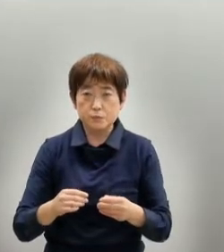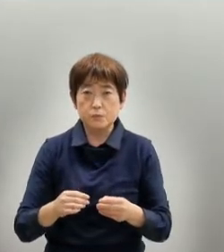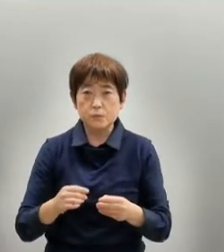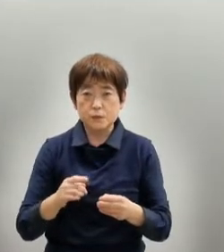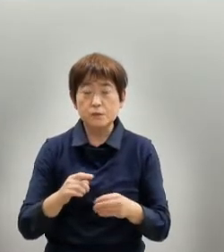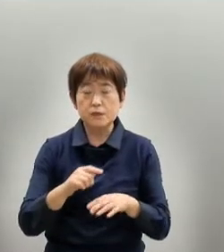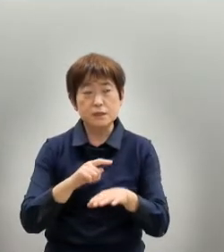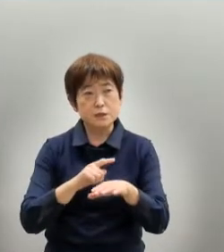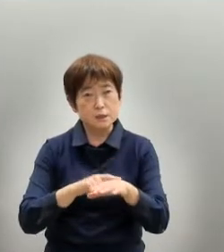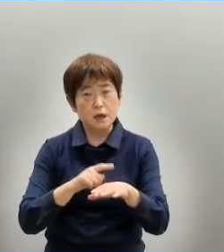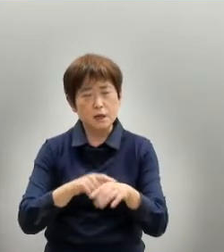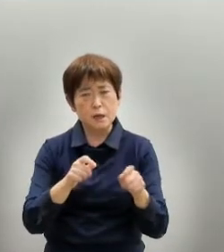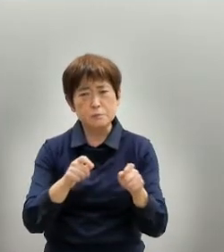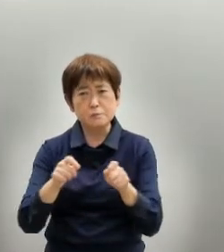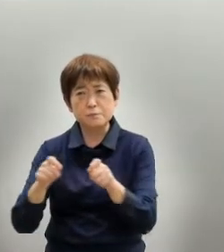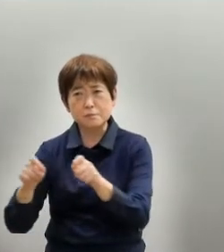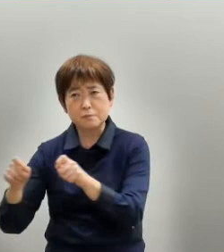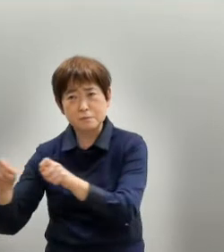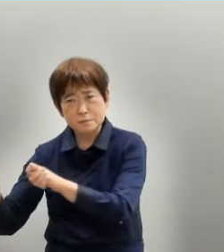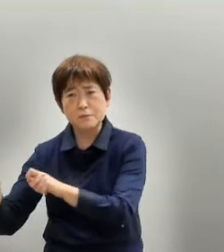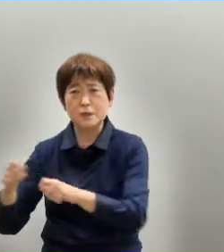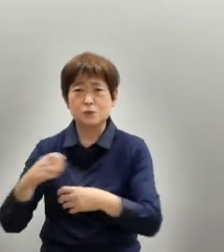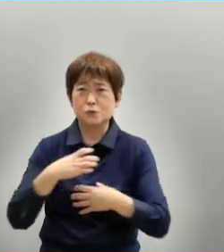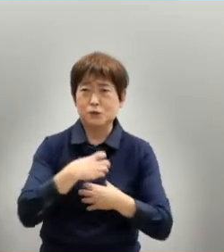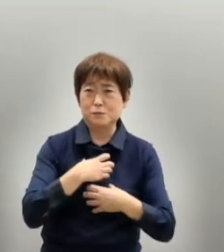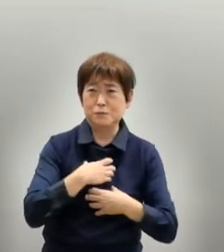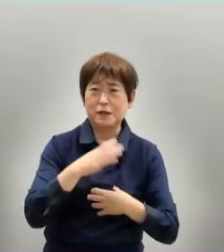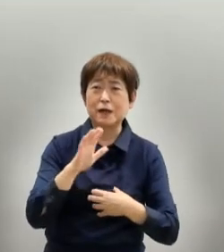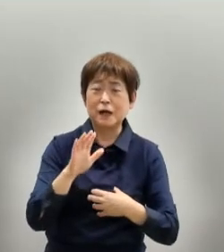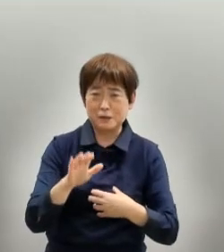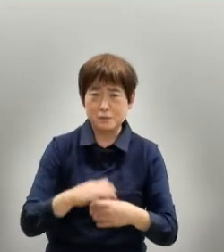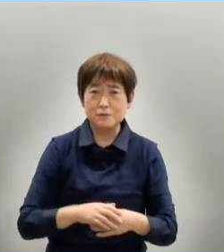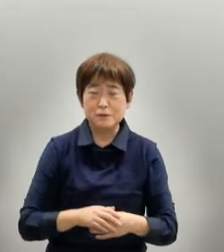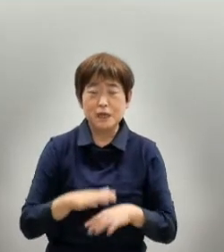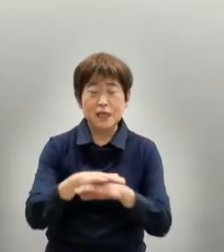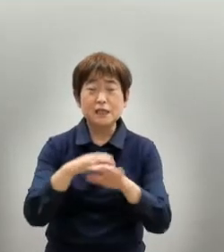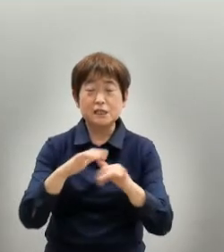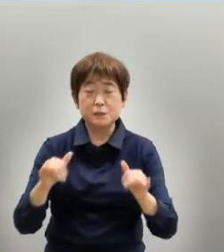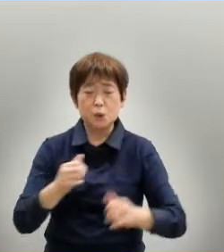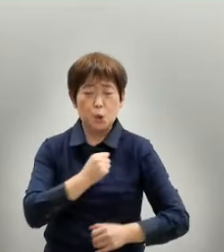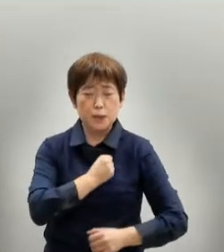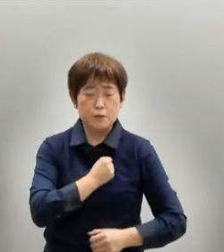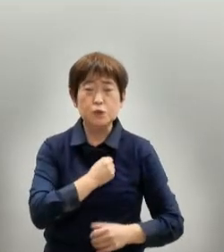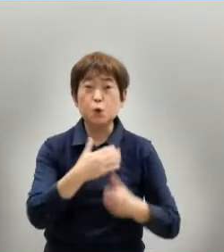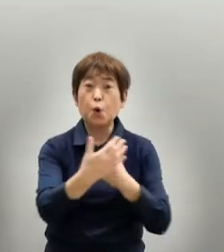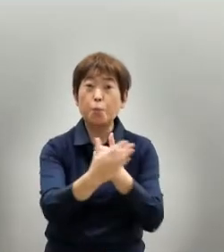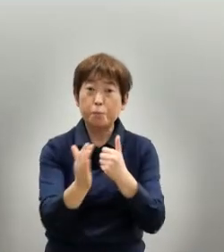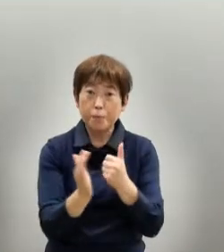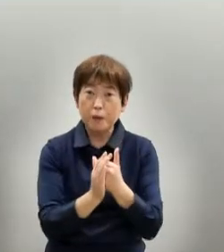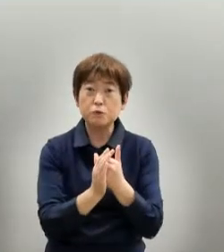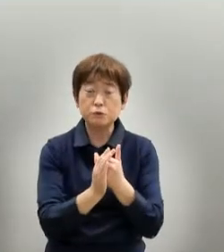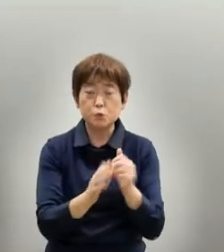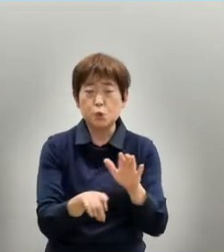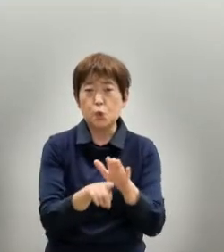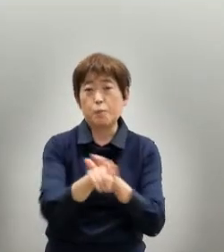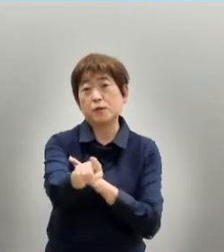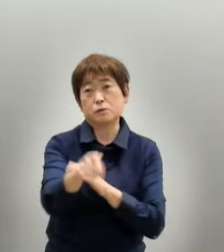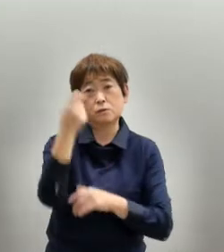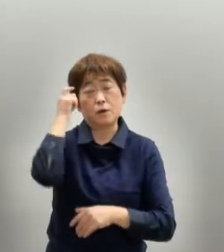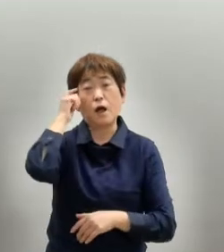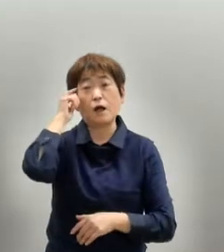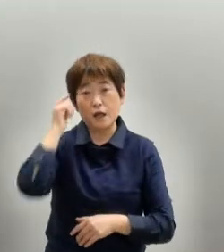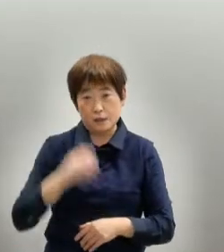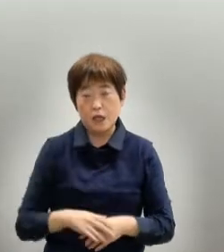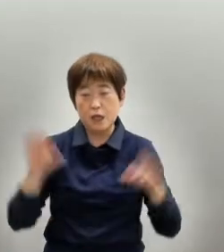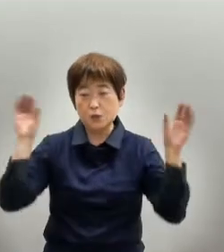がかかってしまうというようなこともありますし、この場合は、まあ、市民の命を守るということを優先してですね、公表するというようなル